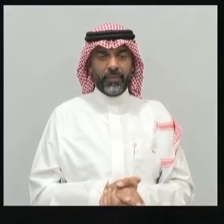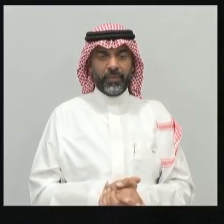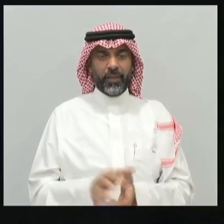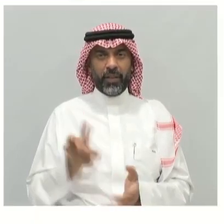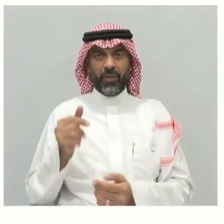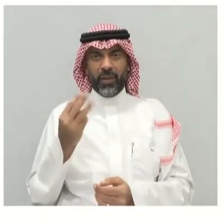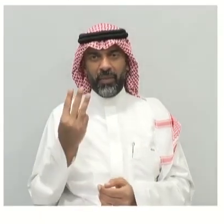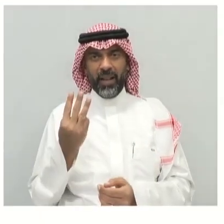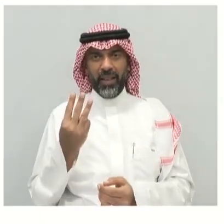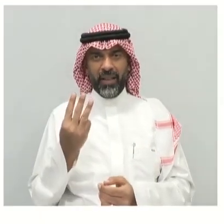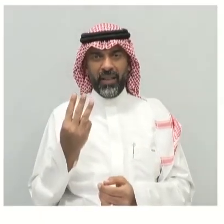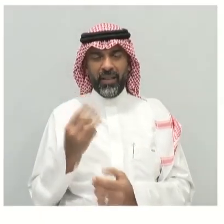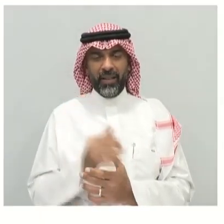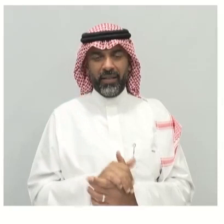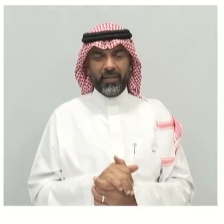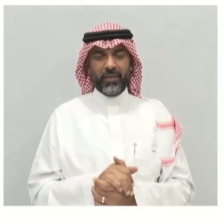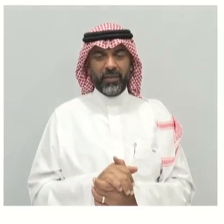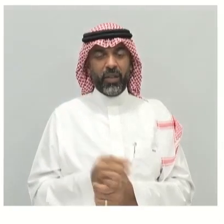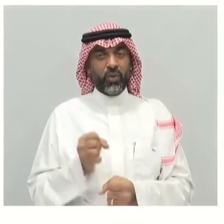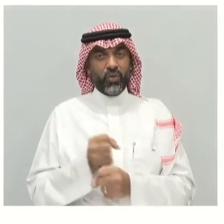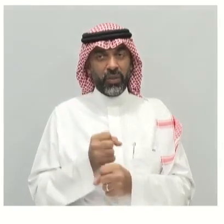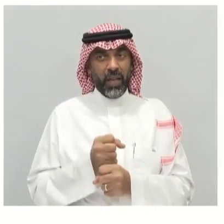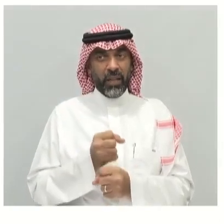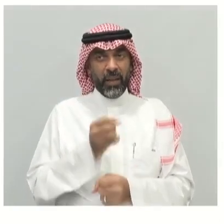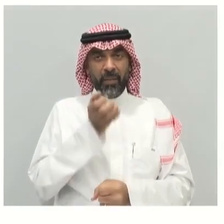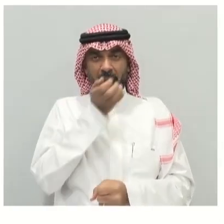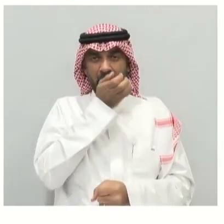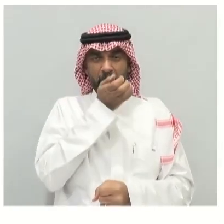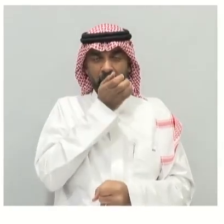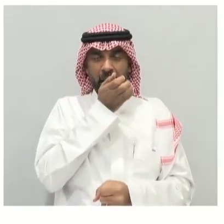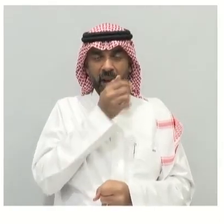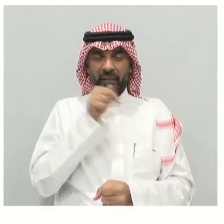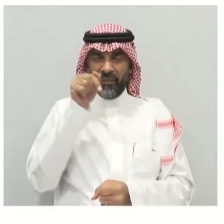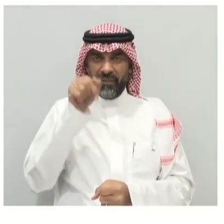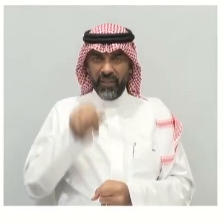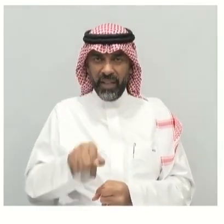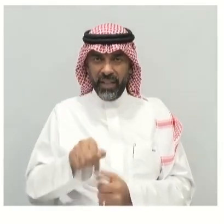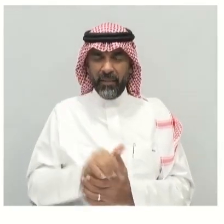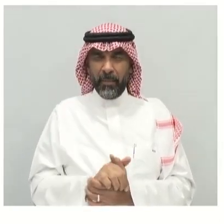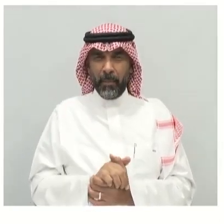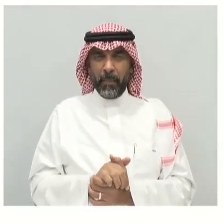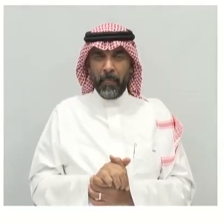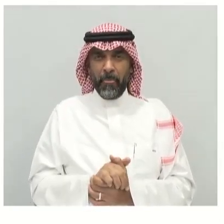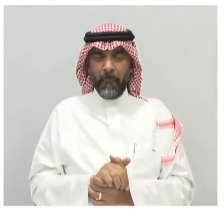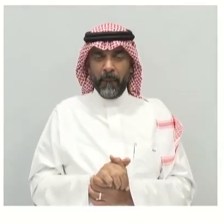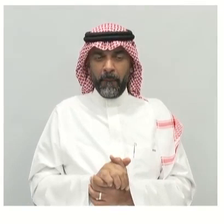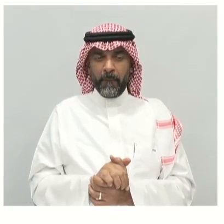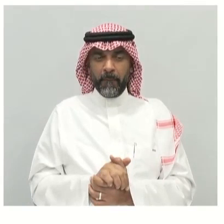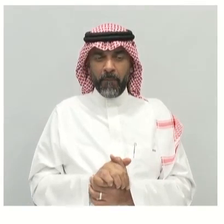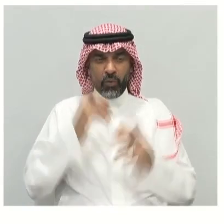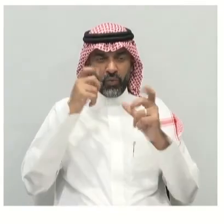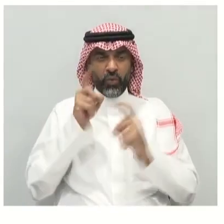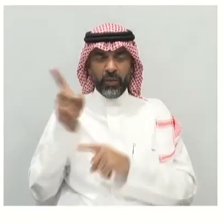نروح الجمله الثالثه يستخدم الماء في